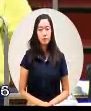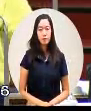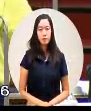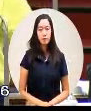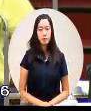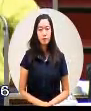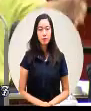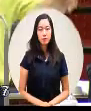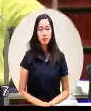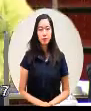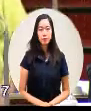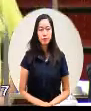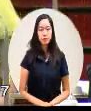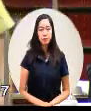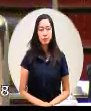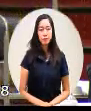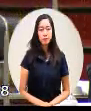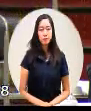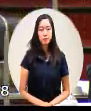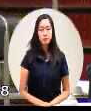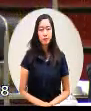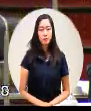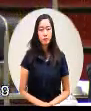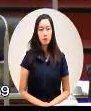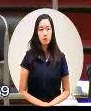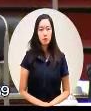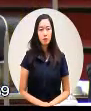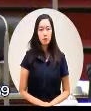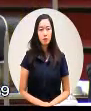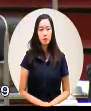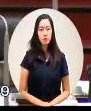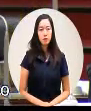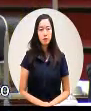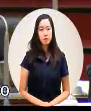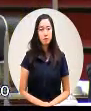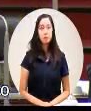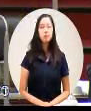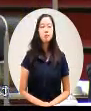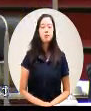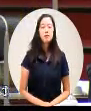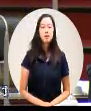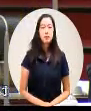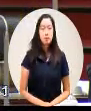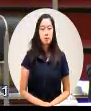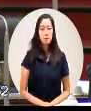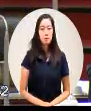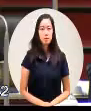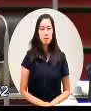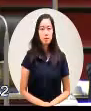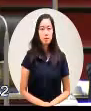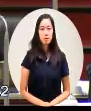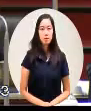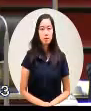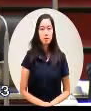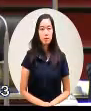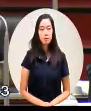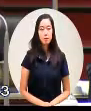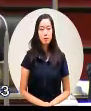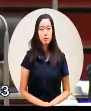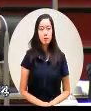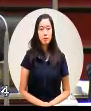有没有来？啊，那请坐。 好，